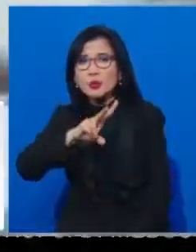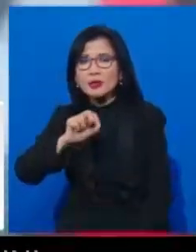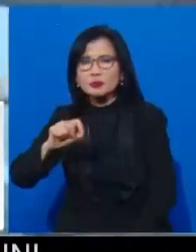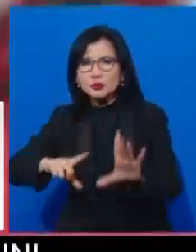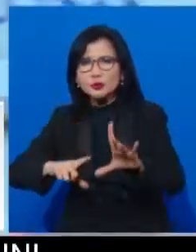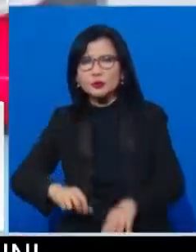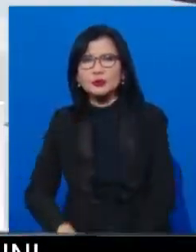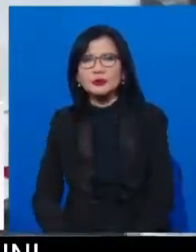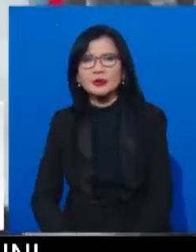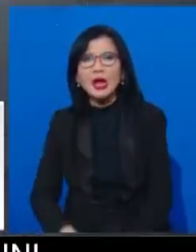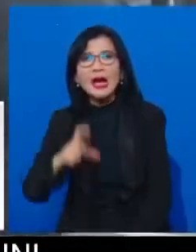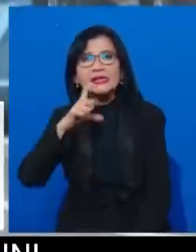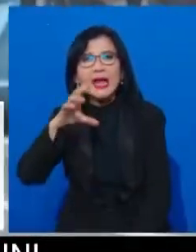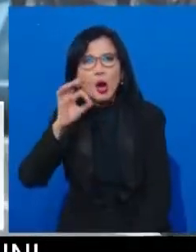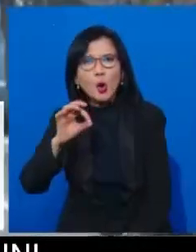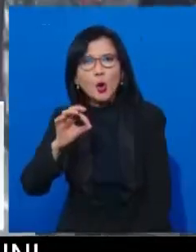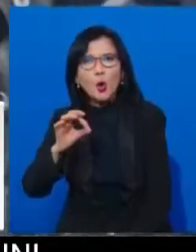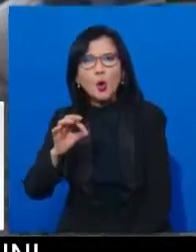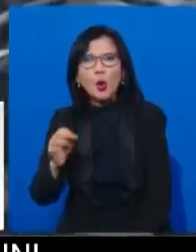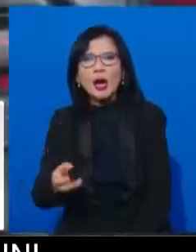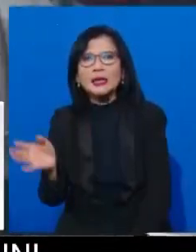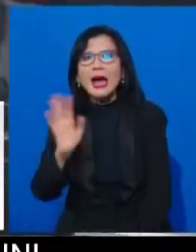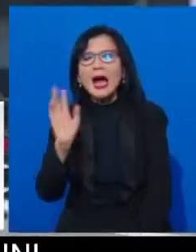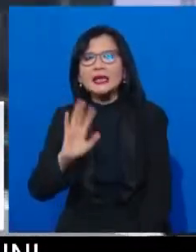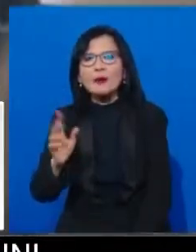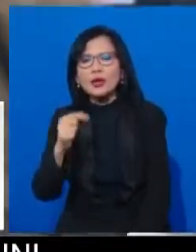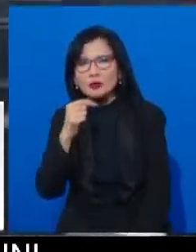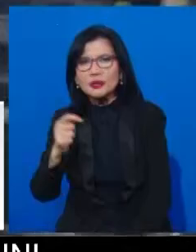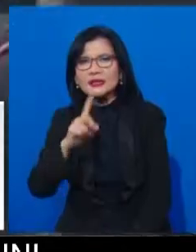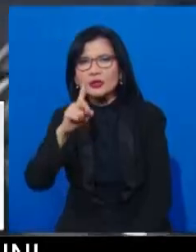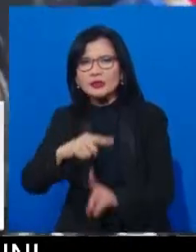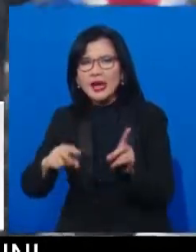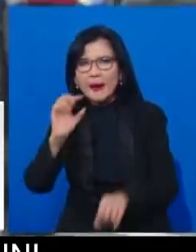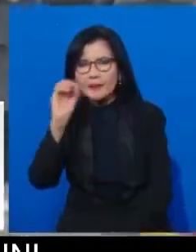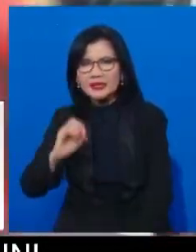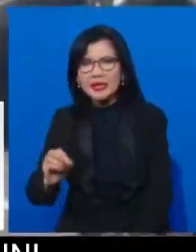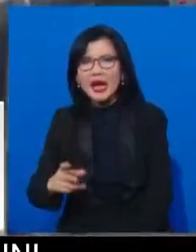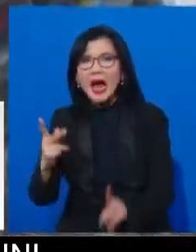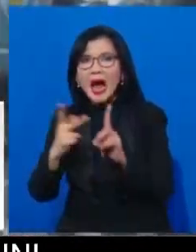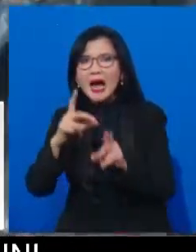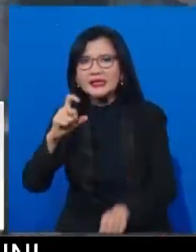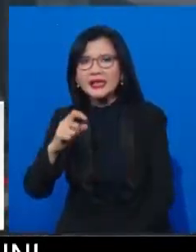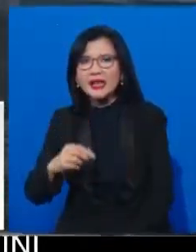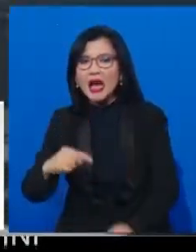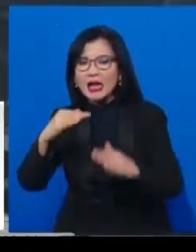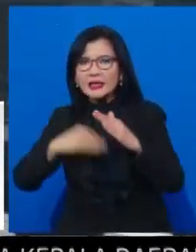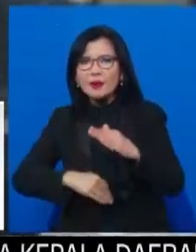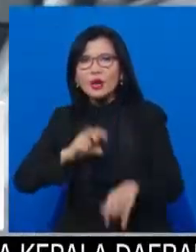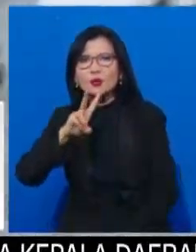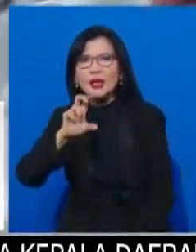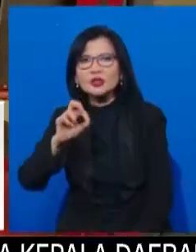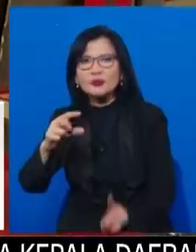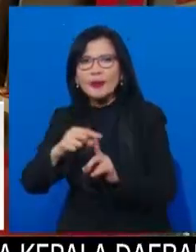karbon monoksida atau CO tidak boleh lebih dari 1,5% dan hidrokarbon atau HC di bawah 200 ppm.